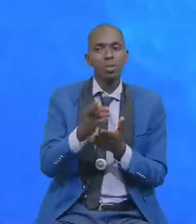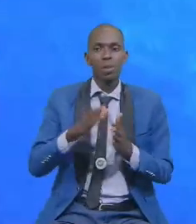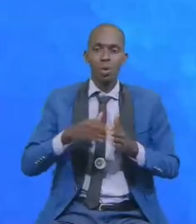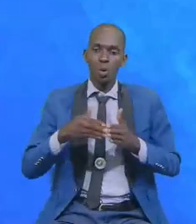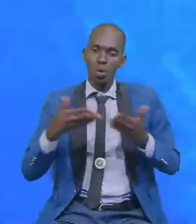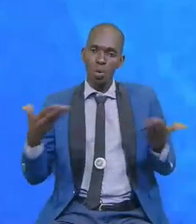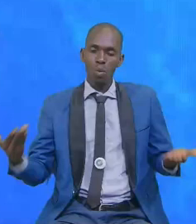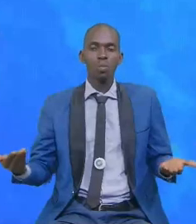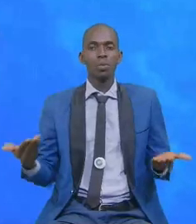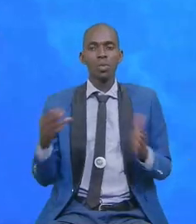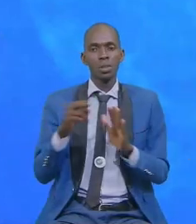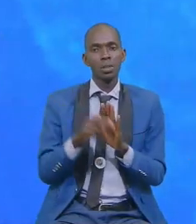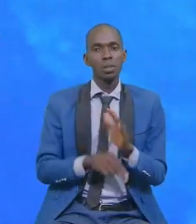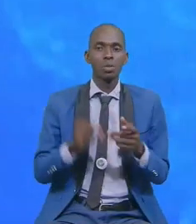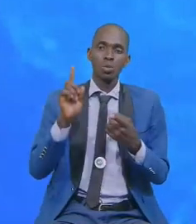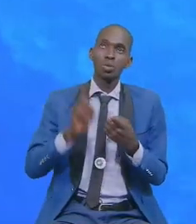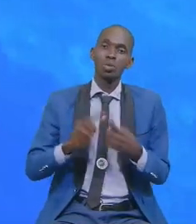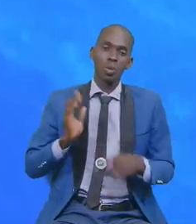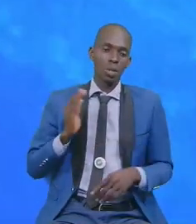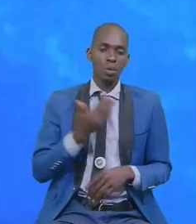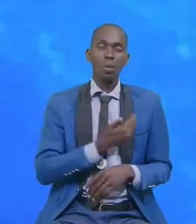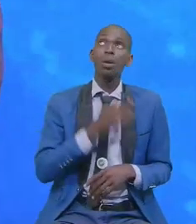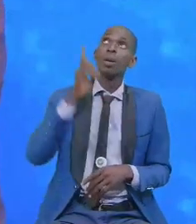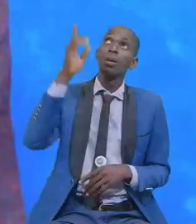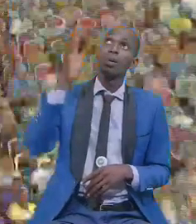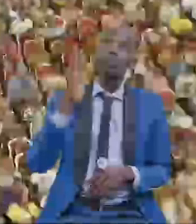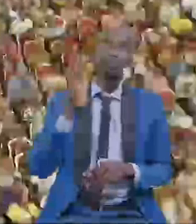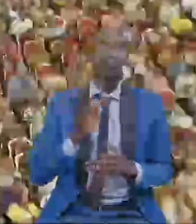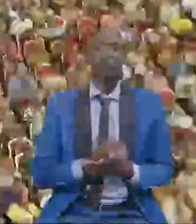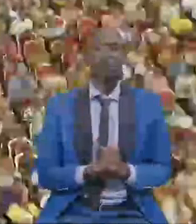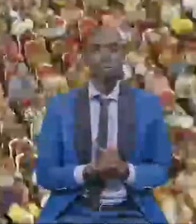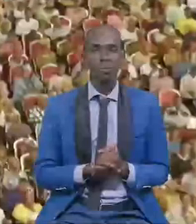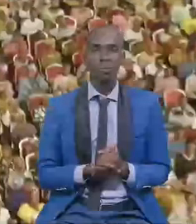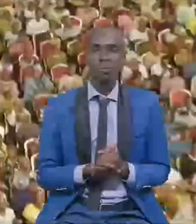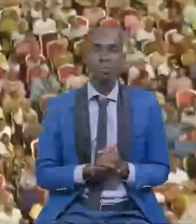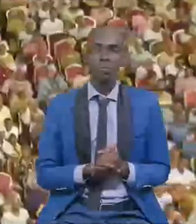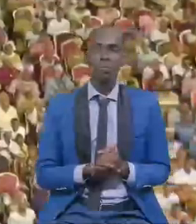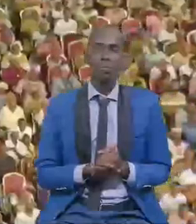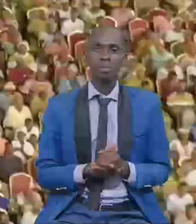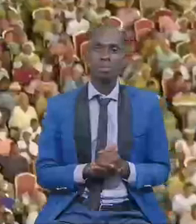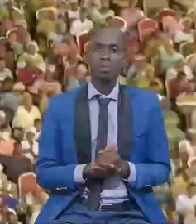Ce dont nous avons besoin maintenant, c'est la sincérité, la transparence, être véridique avec Dieu.